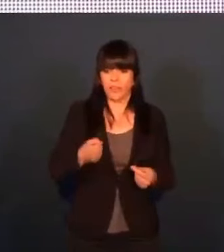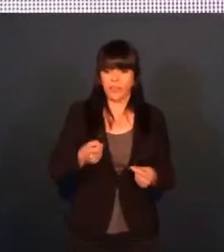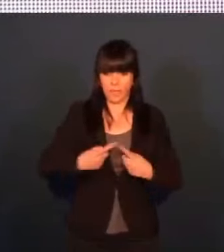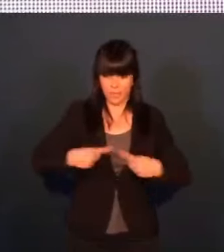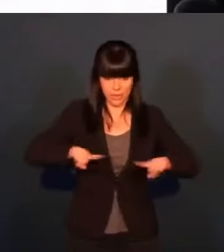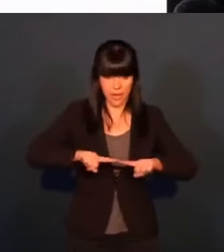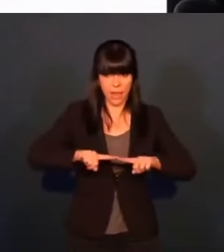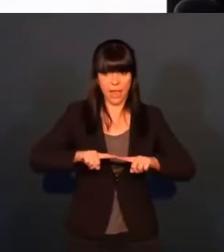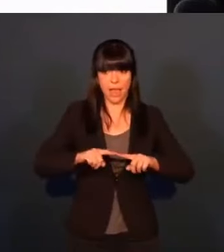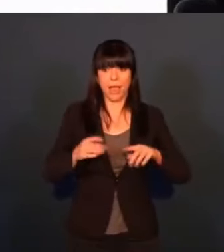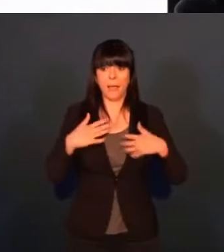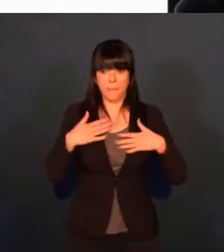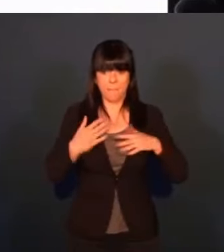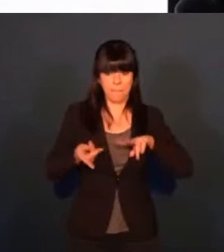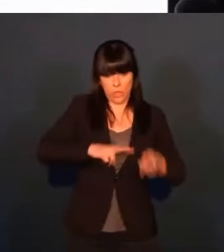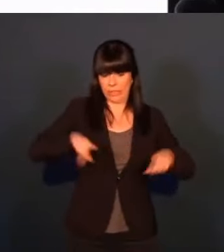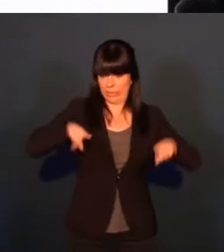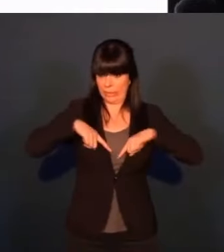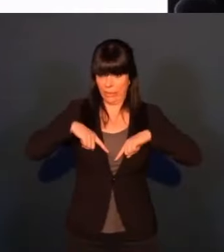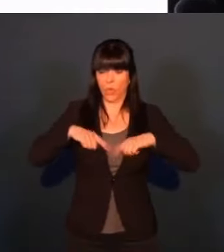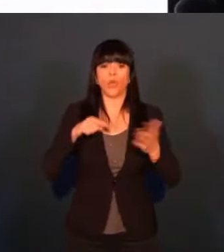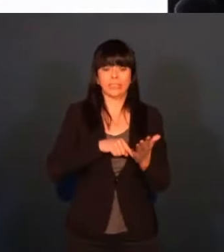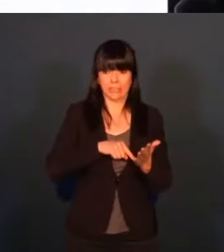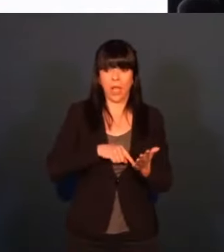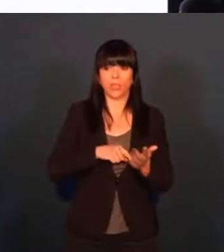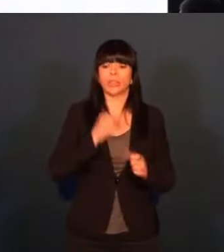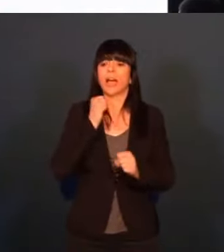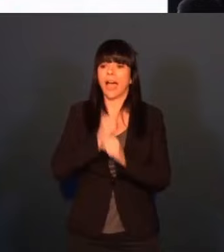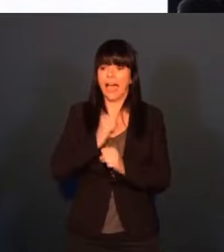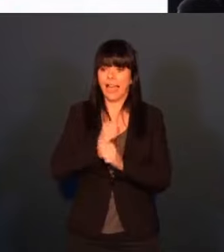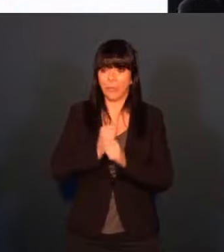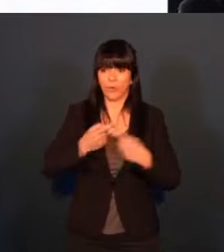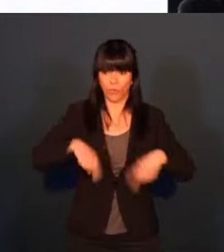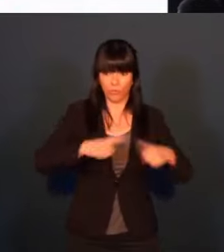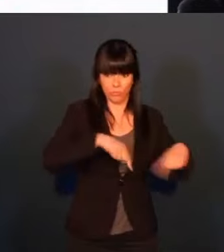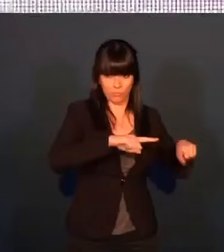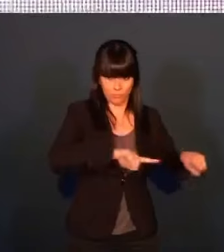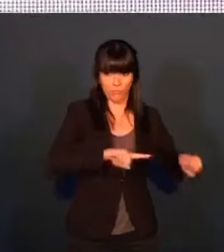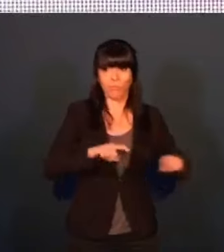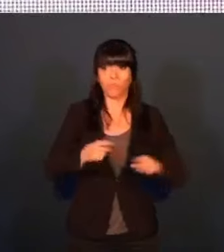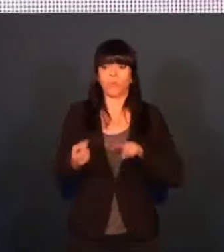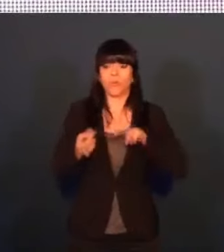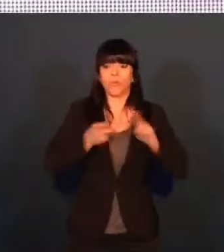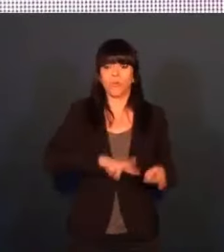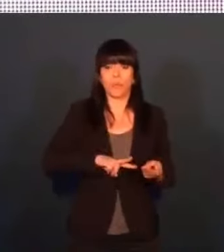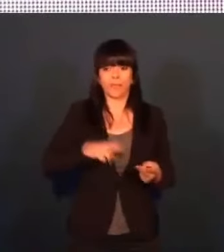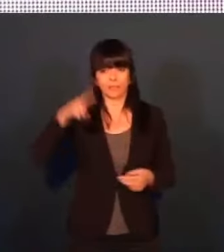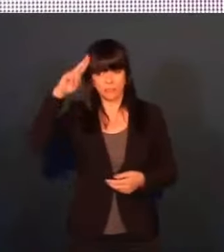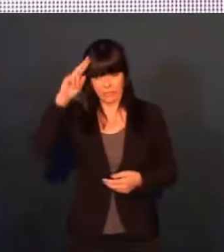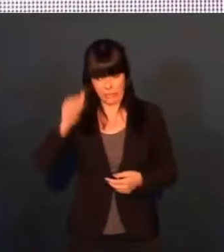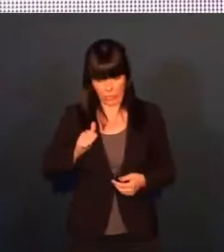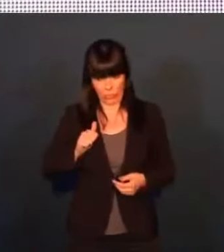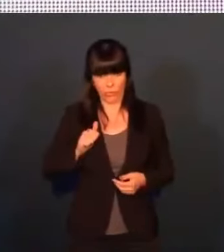съдебните закони, работа по регулаторите и контролните органи, промени в службите, по същество и